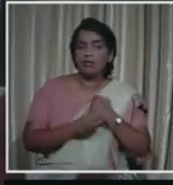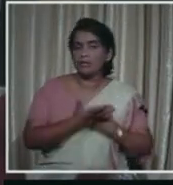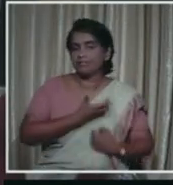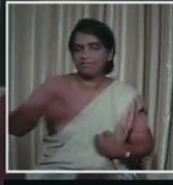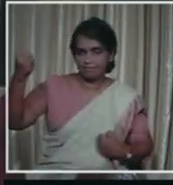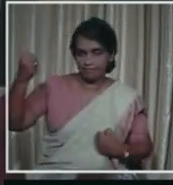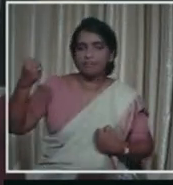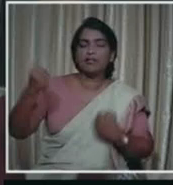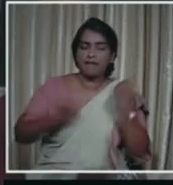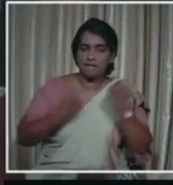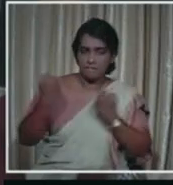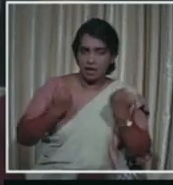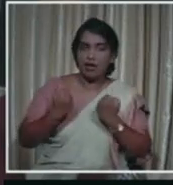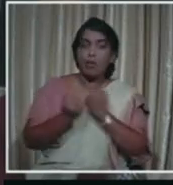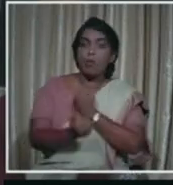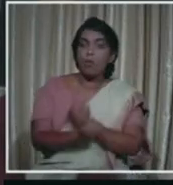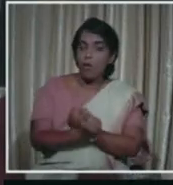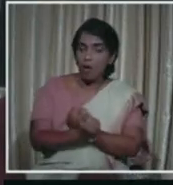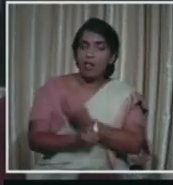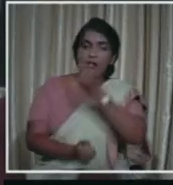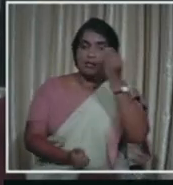වාහනයක් පොලිසියට දීලා